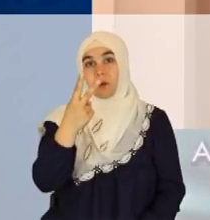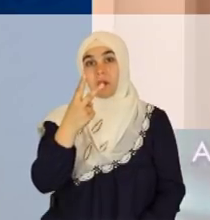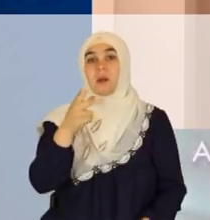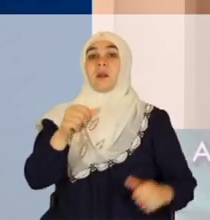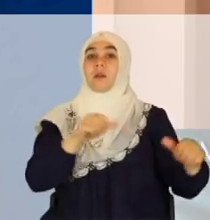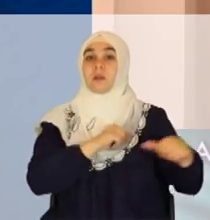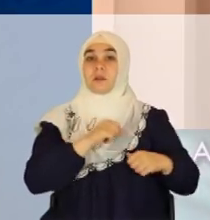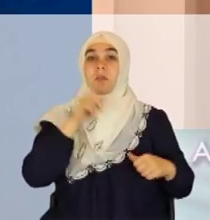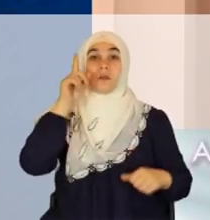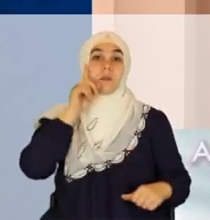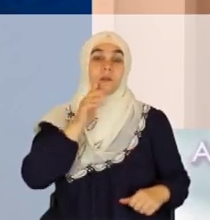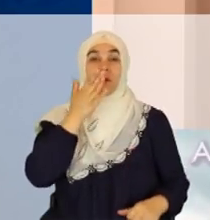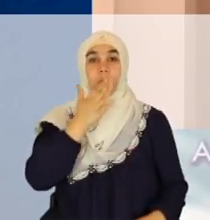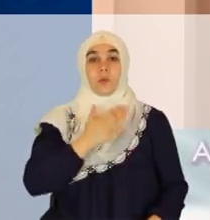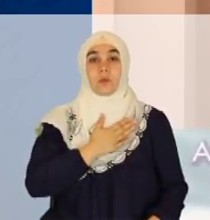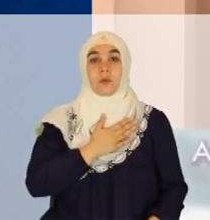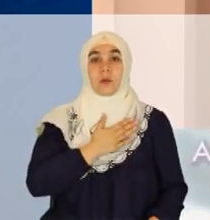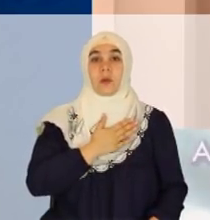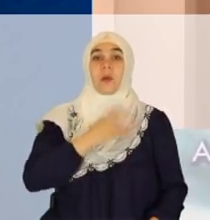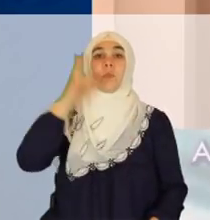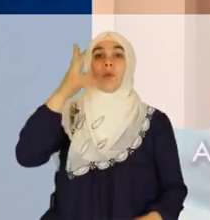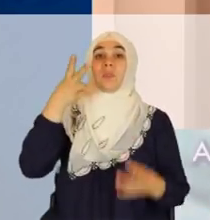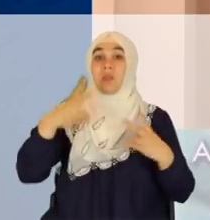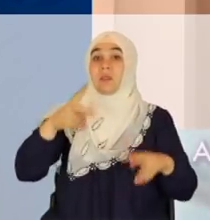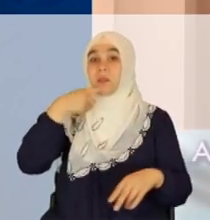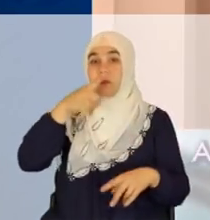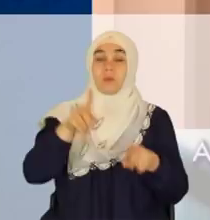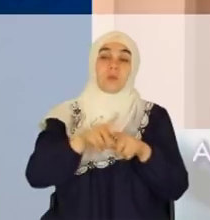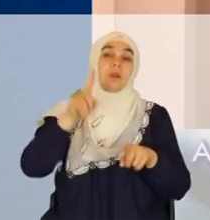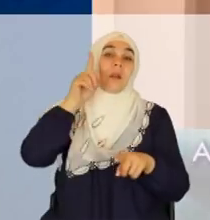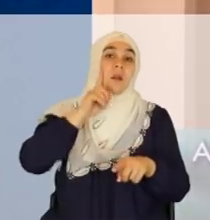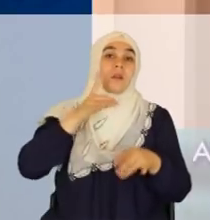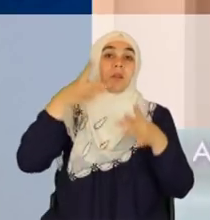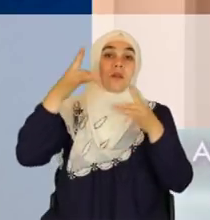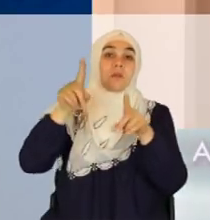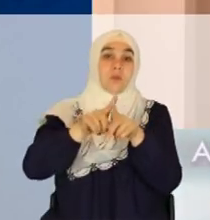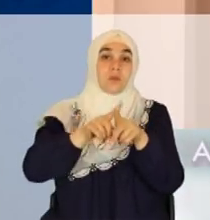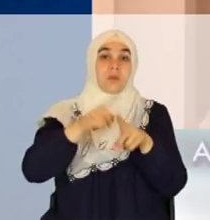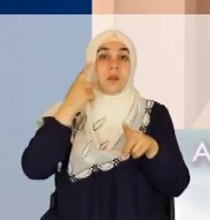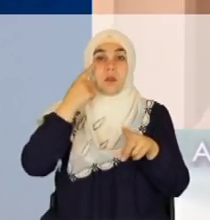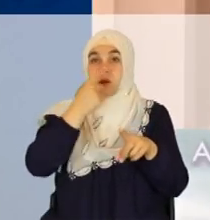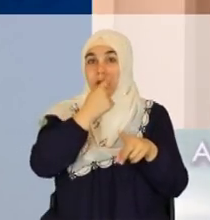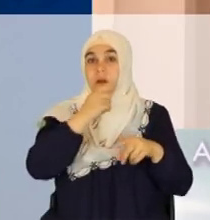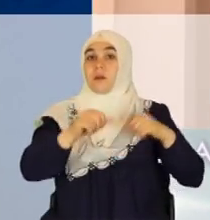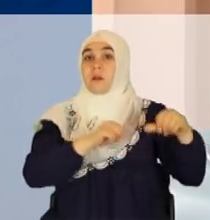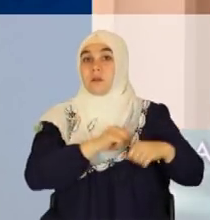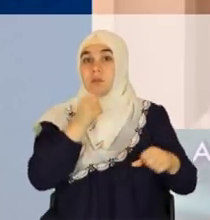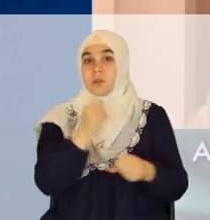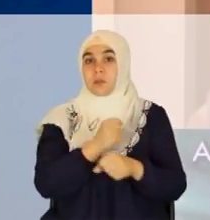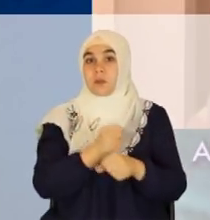거리였대. 알라 코르만 사람을 내려놔 사람을 살아야겠대. 문학관 보드. 그것은 아스는 사우다를